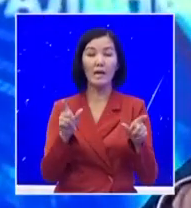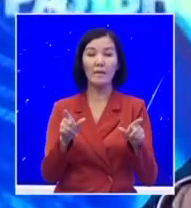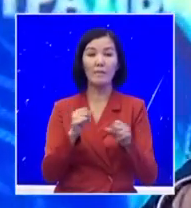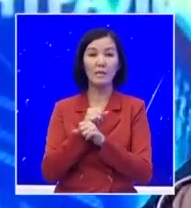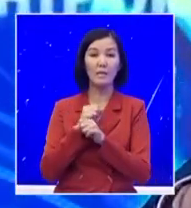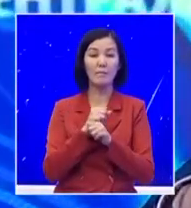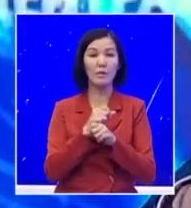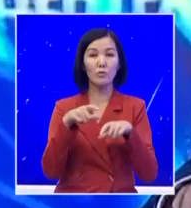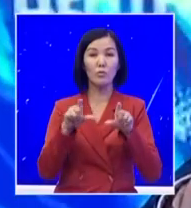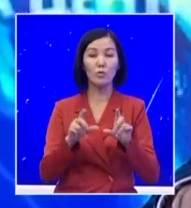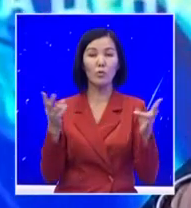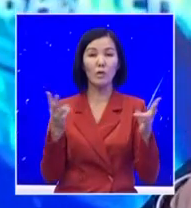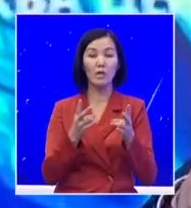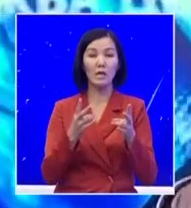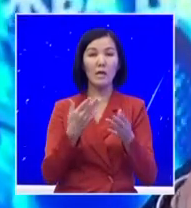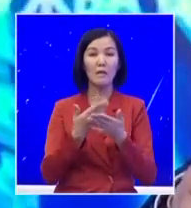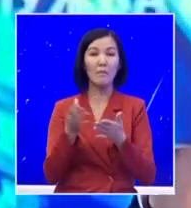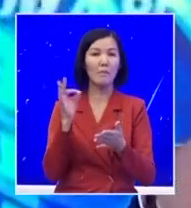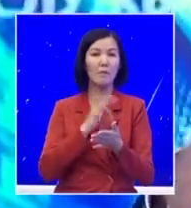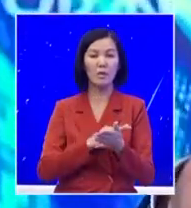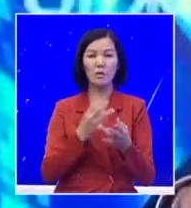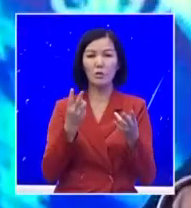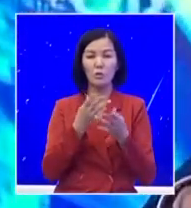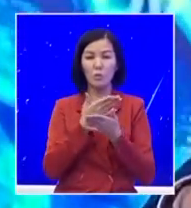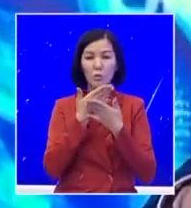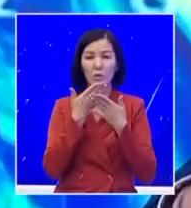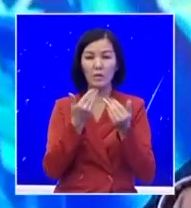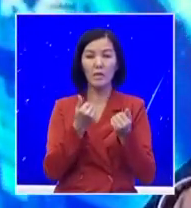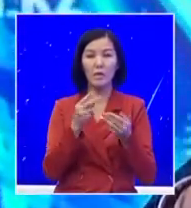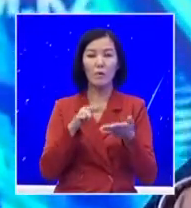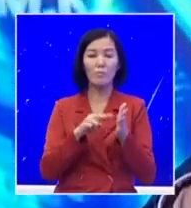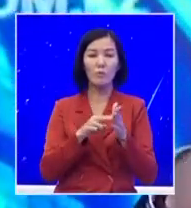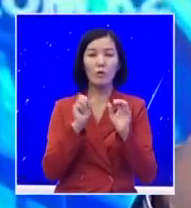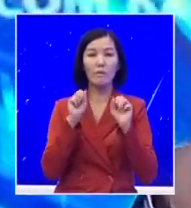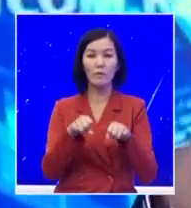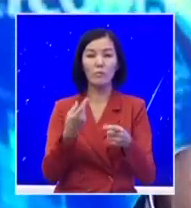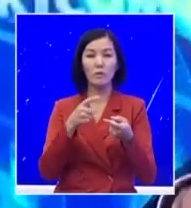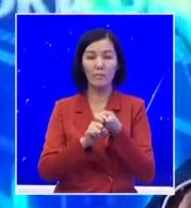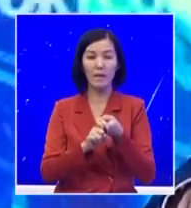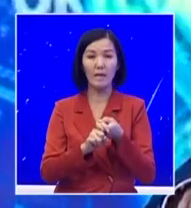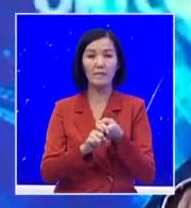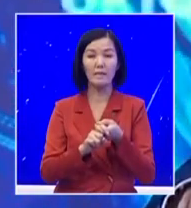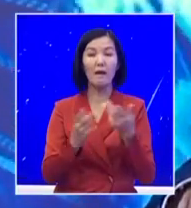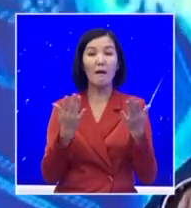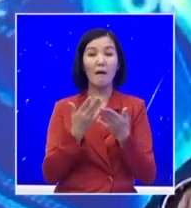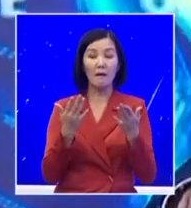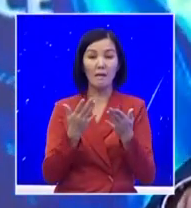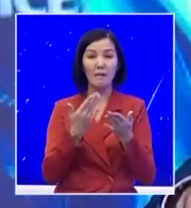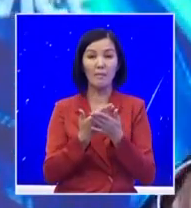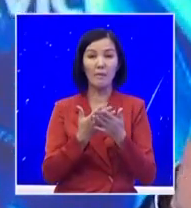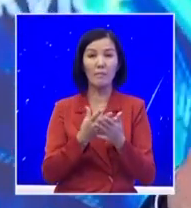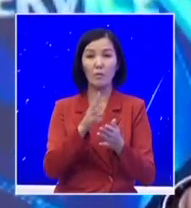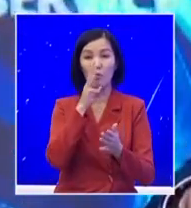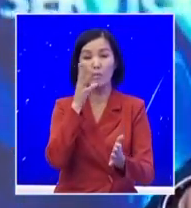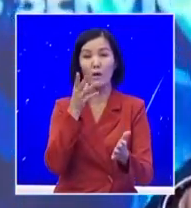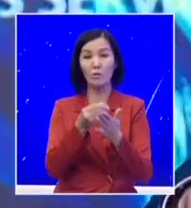отыруға мәжбүр. Ал ешқандай кіріс жоқ дегенді айтуда. Бұл негізінен бюджет мүмкіндігіне байланысты. Қалай болғанда да біз өтемақы